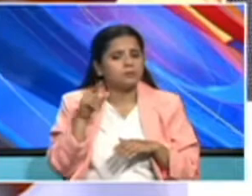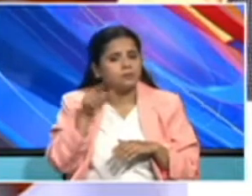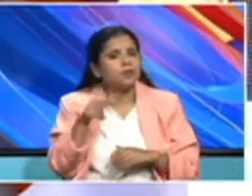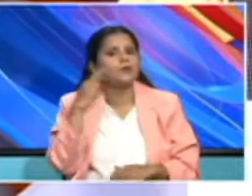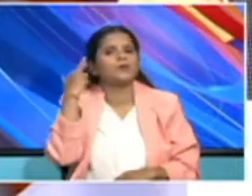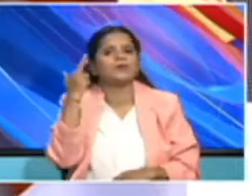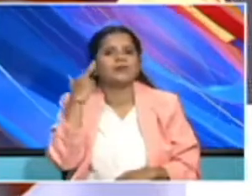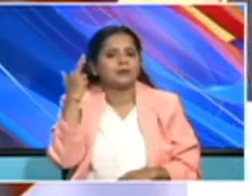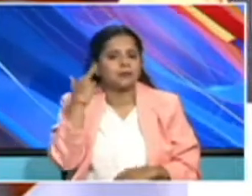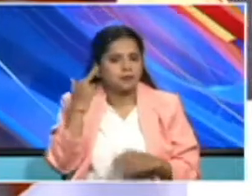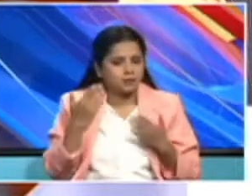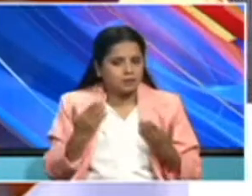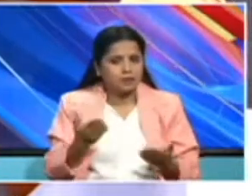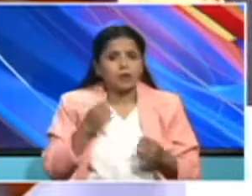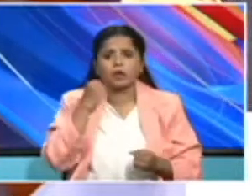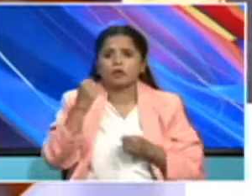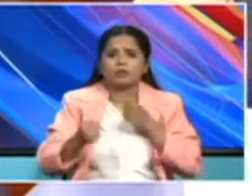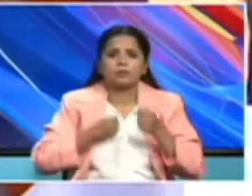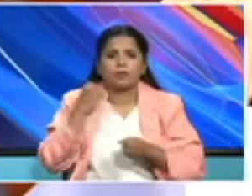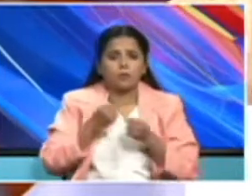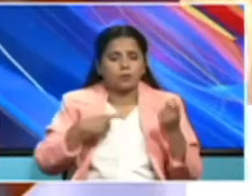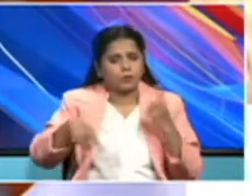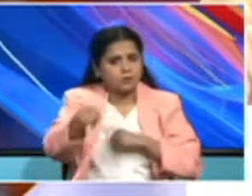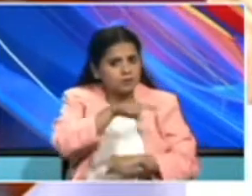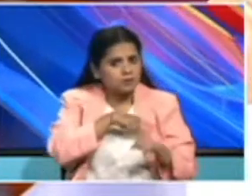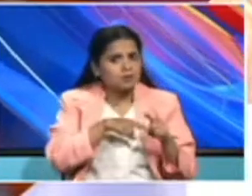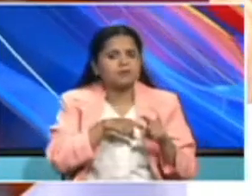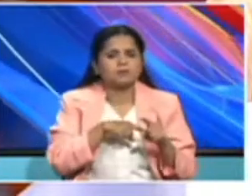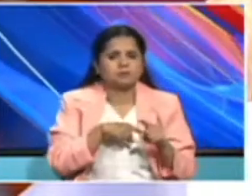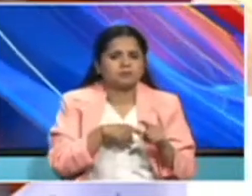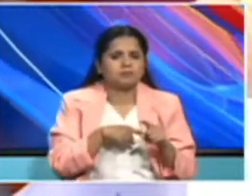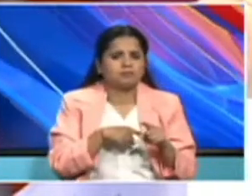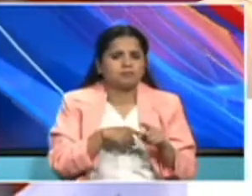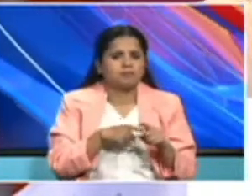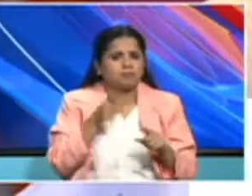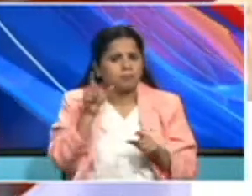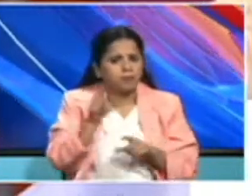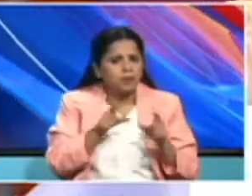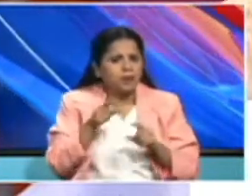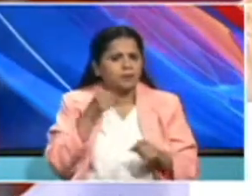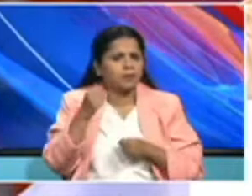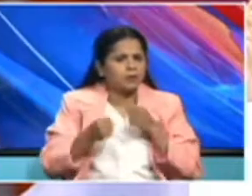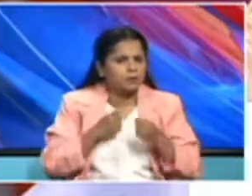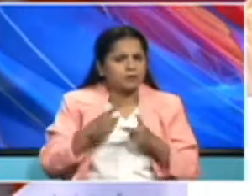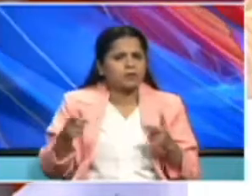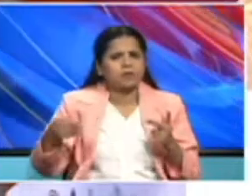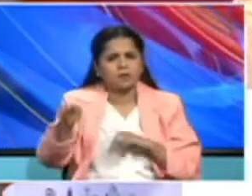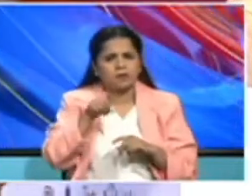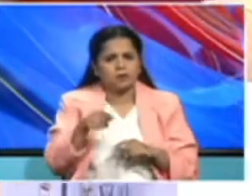इसलिए खेल के मैदान में खिलाड़ियों की जीत,